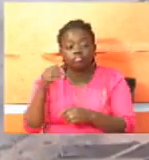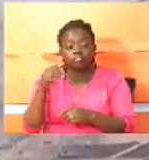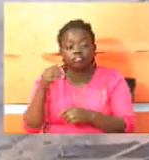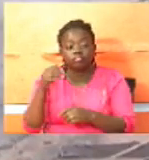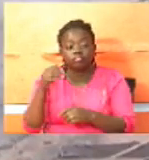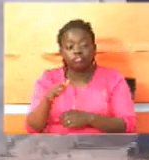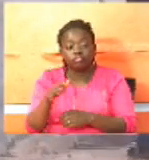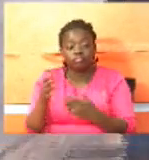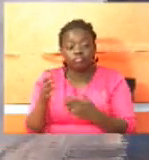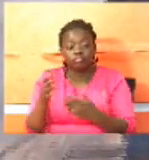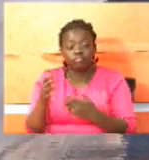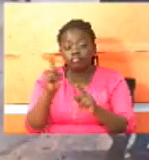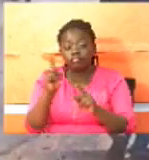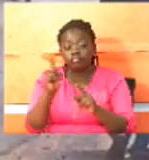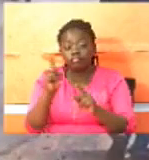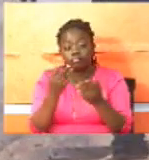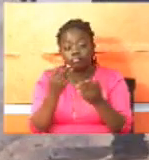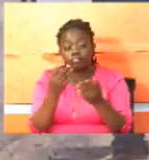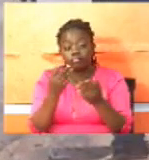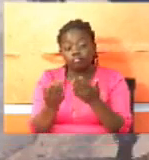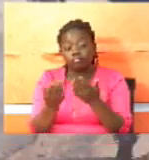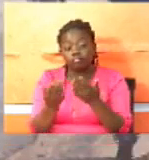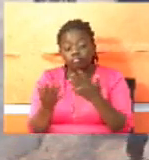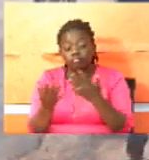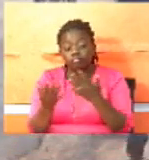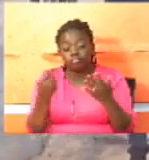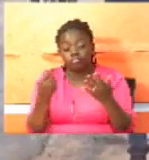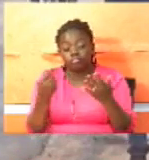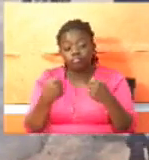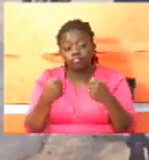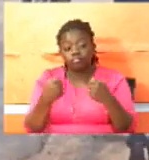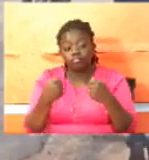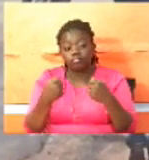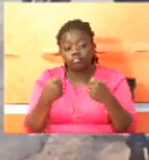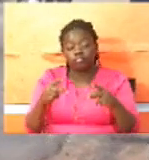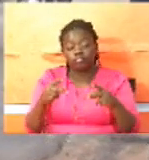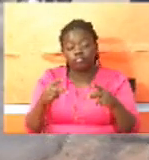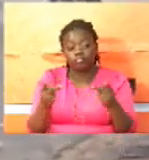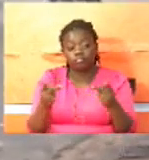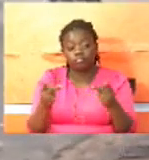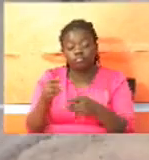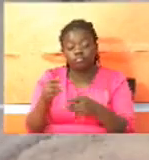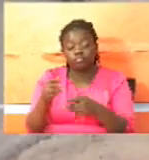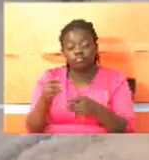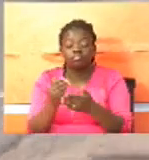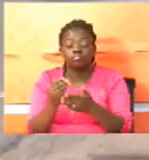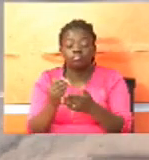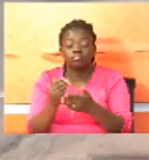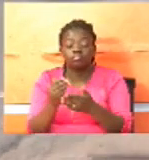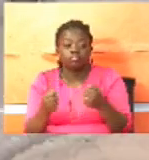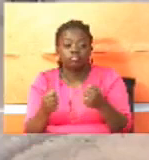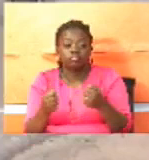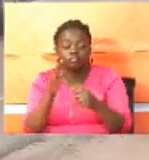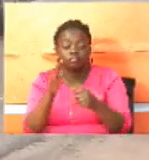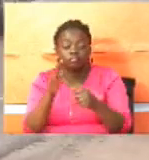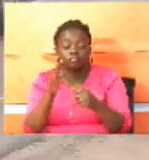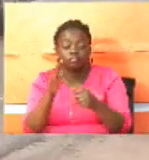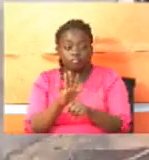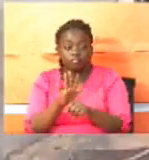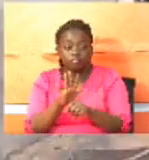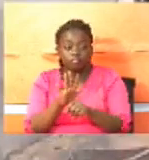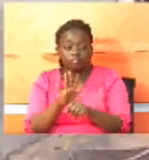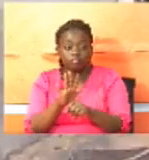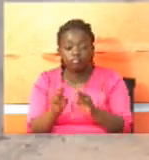era abatuuze basabye lwaki lwabeerewo ebikolebwa ku kifo kino kuba obubenje bususse. Godfrey